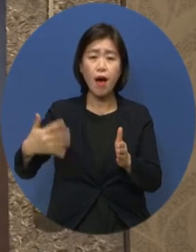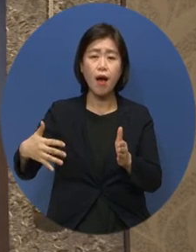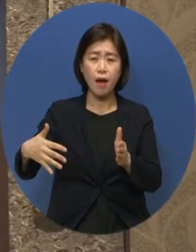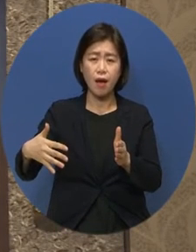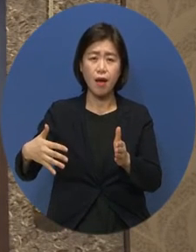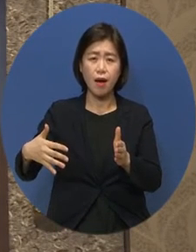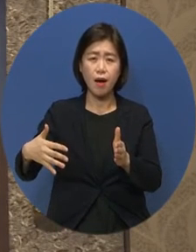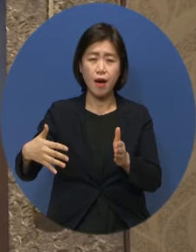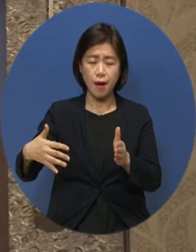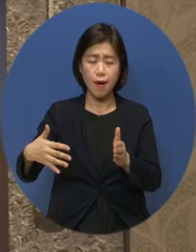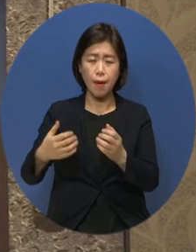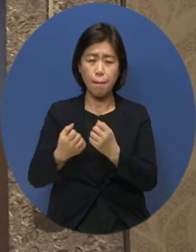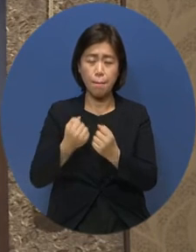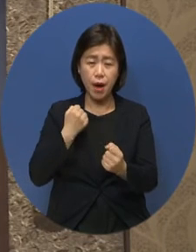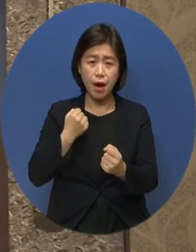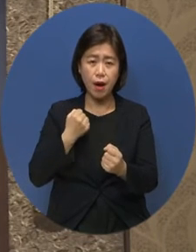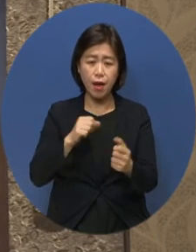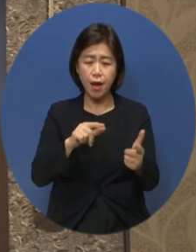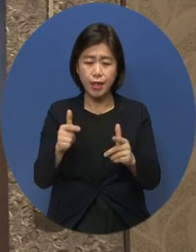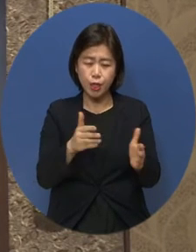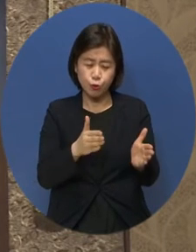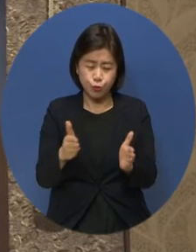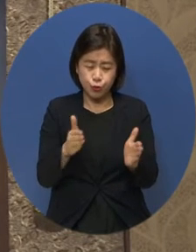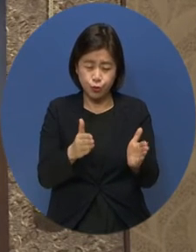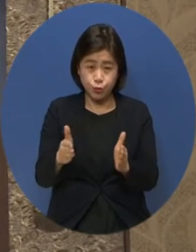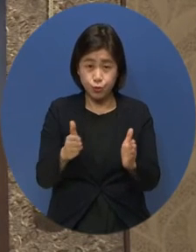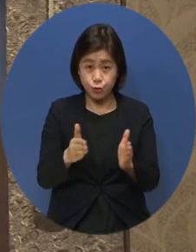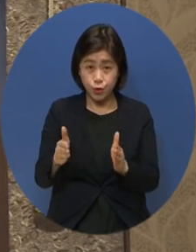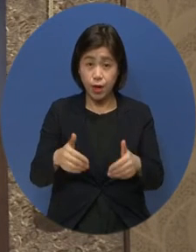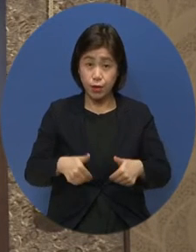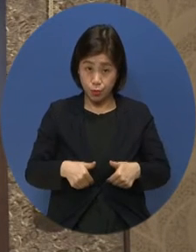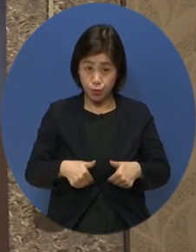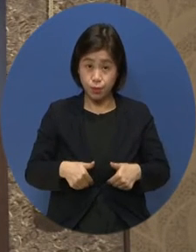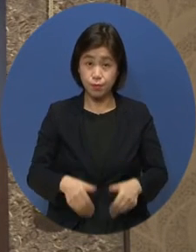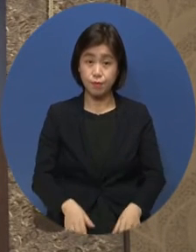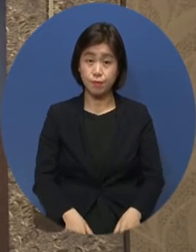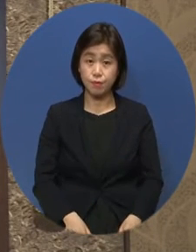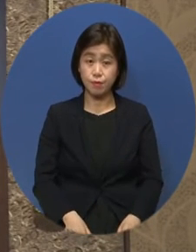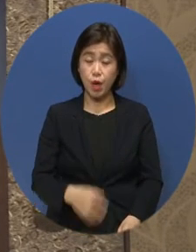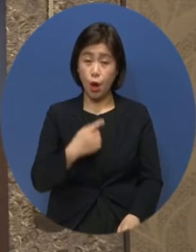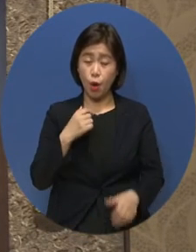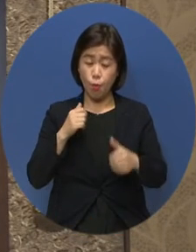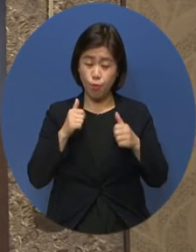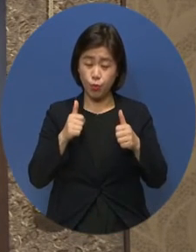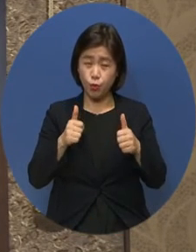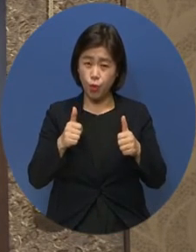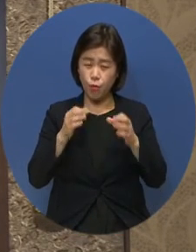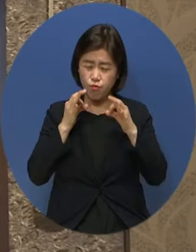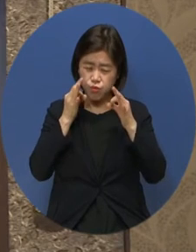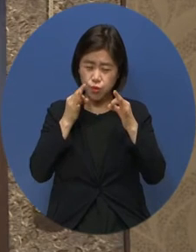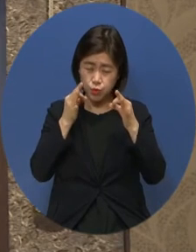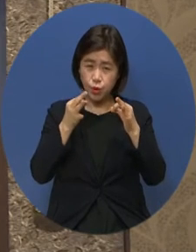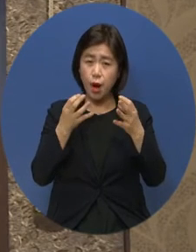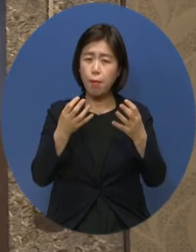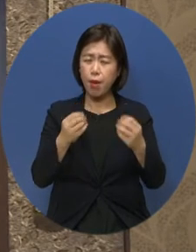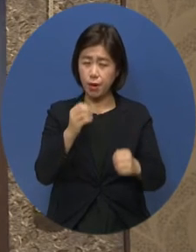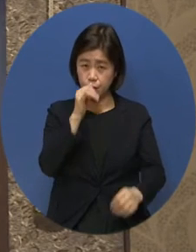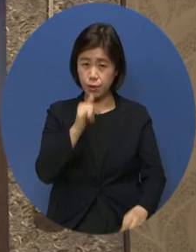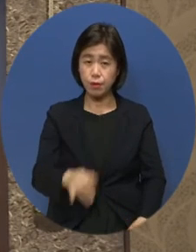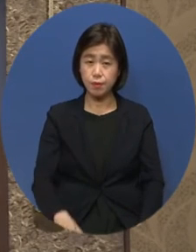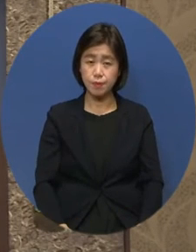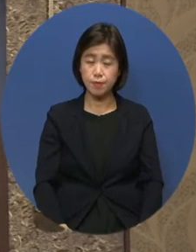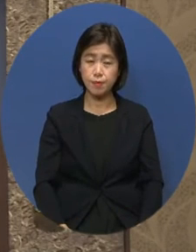대응하고 여러가지 넌 이 책을 통해서 이나마 아 이런 여러가지 에 온라인이나